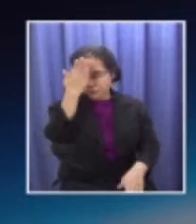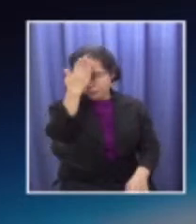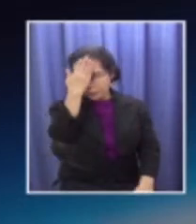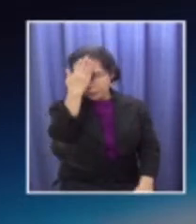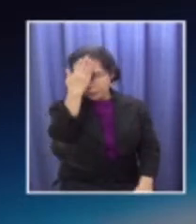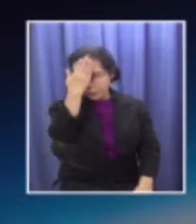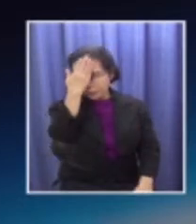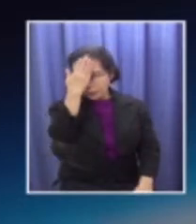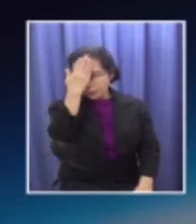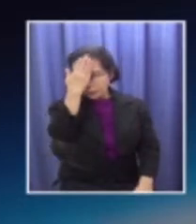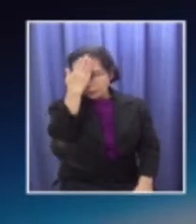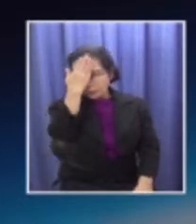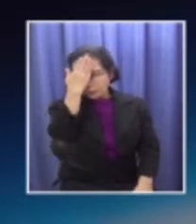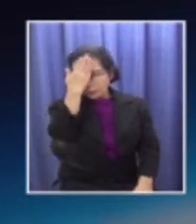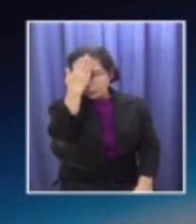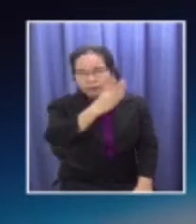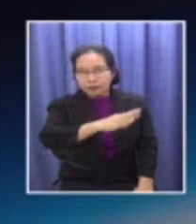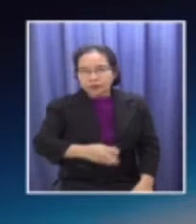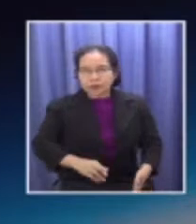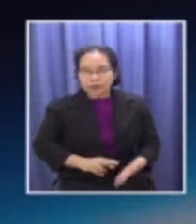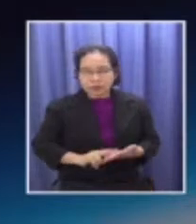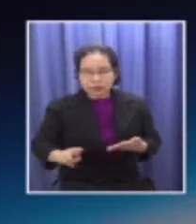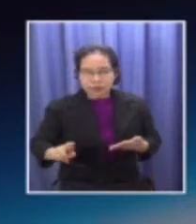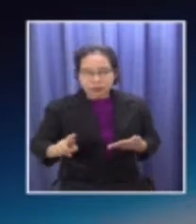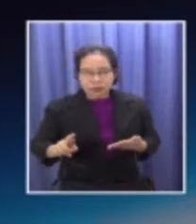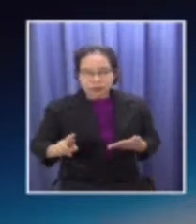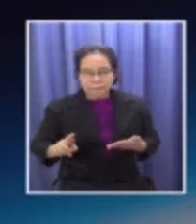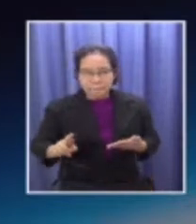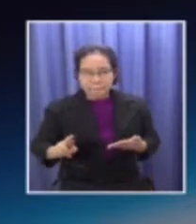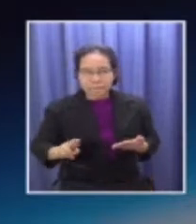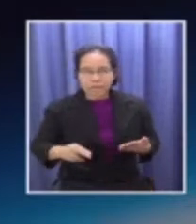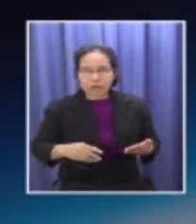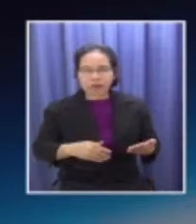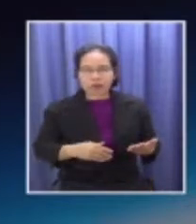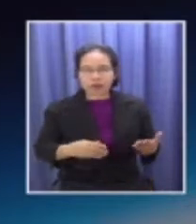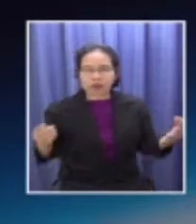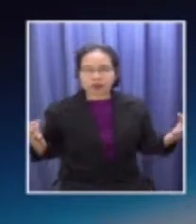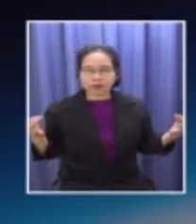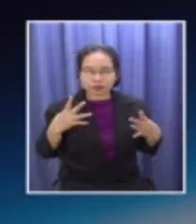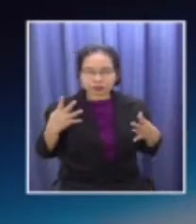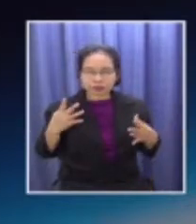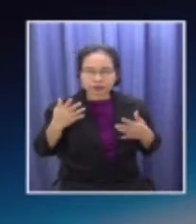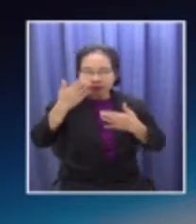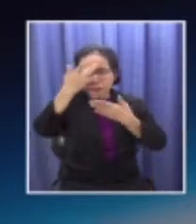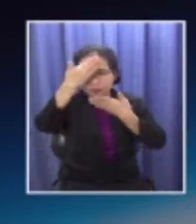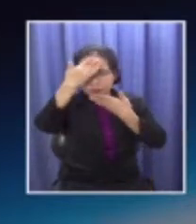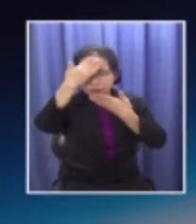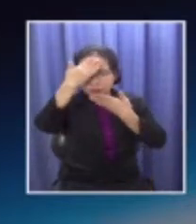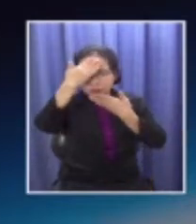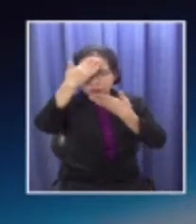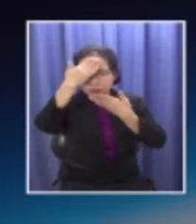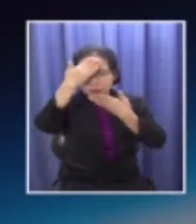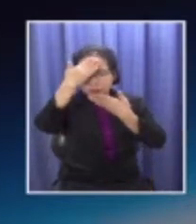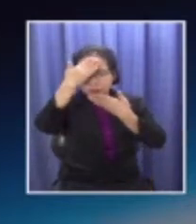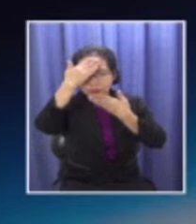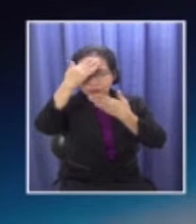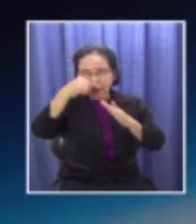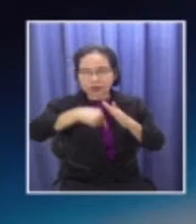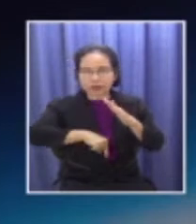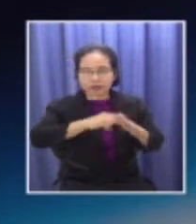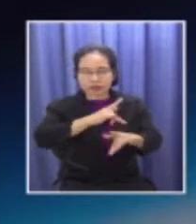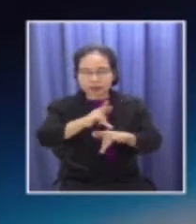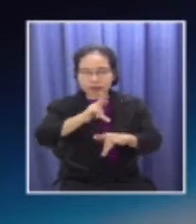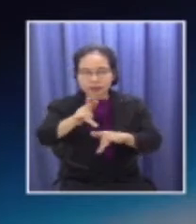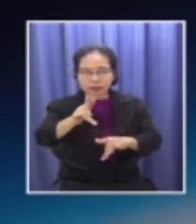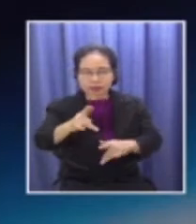emu biara akoma yasrawo se buye wana wo huna mane